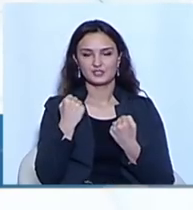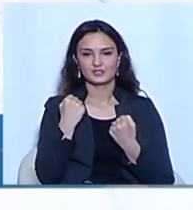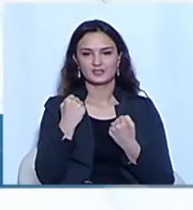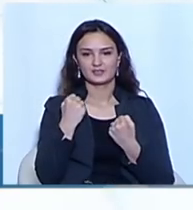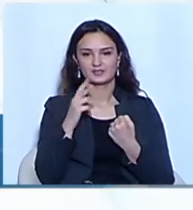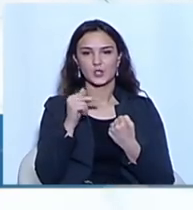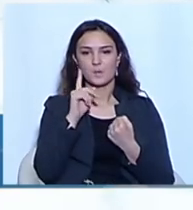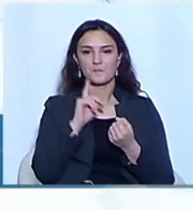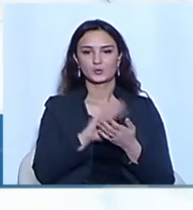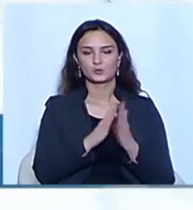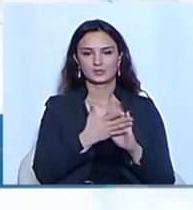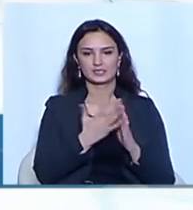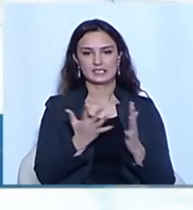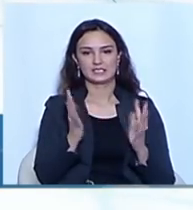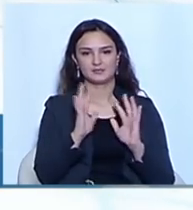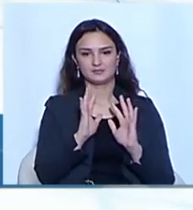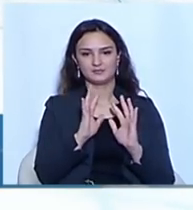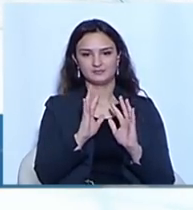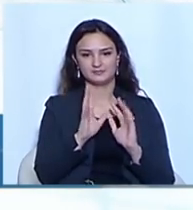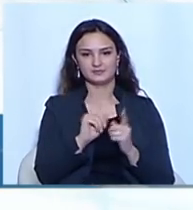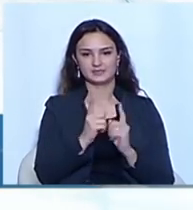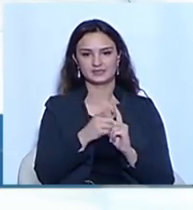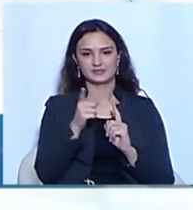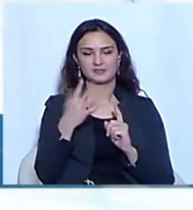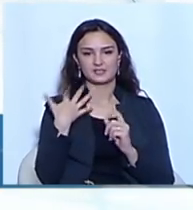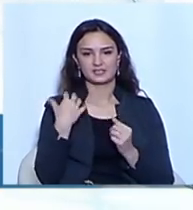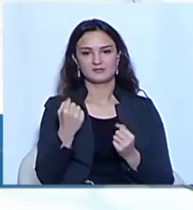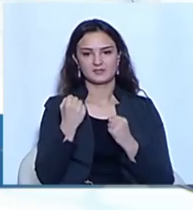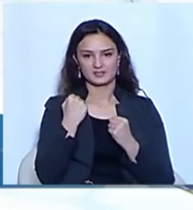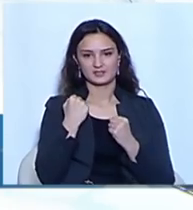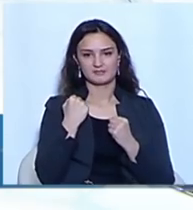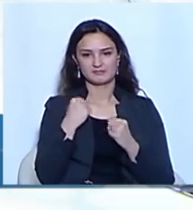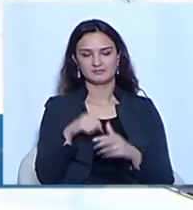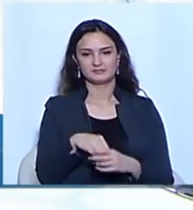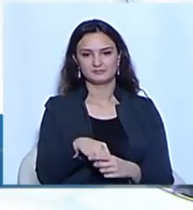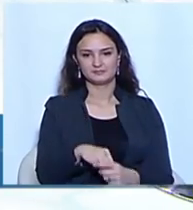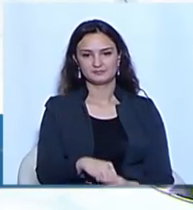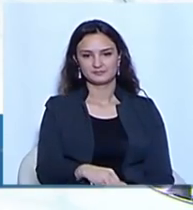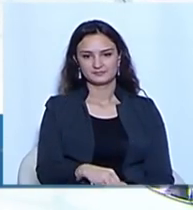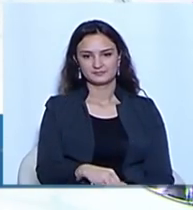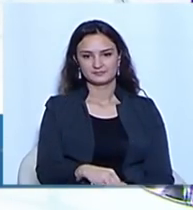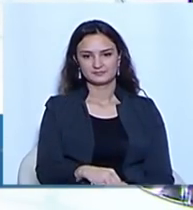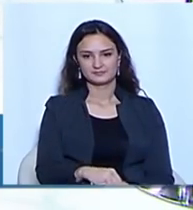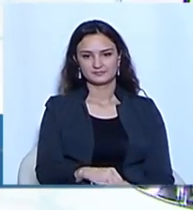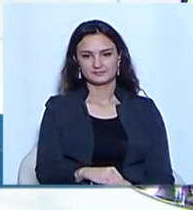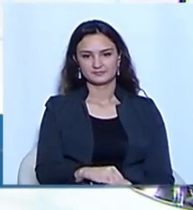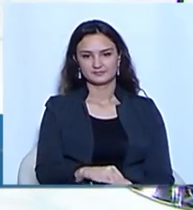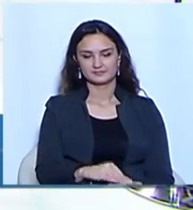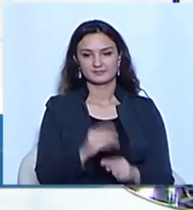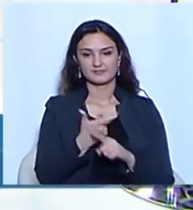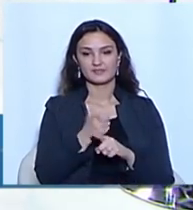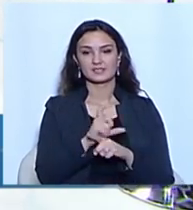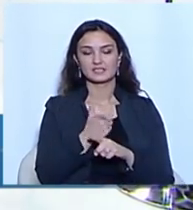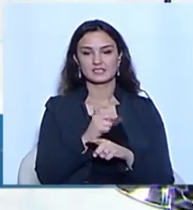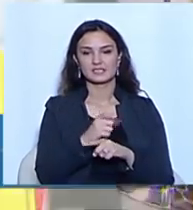და კომფორტული გარემოში იყო. ვიქით გავუტოვოთ ამ თქვენ დაგვიჭირეთ მხარი და მოგვიწევთ საშუალება ამ თემაზე საუბარი დაგვეწყო.